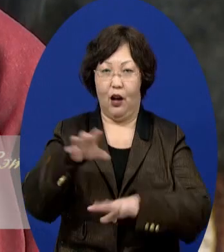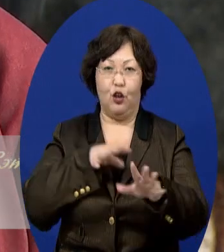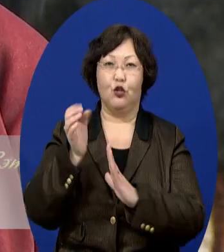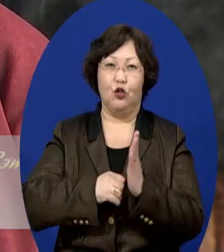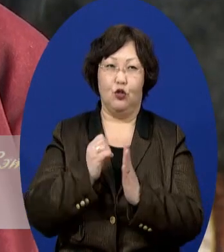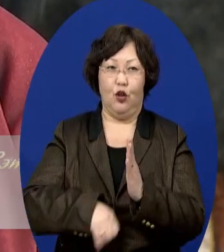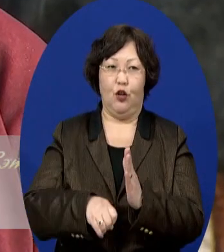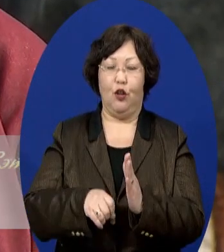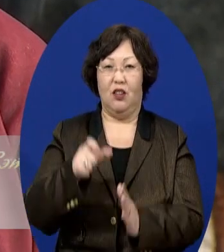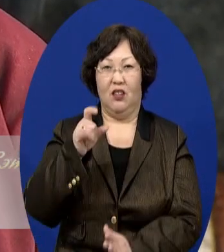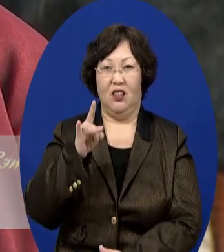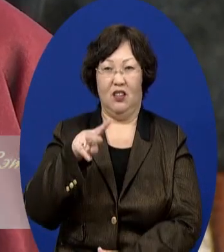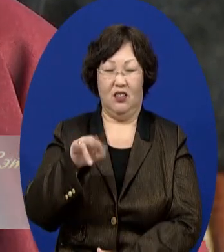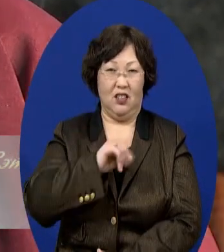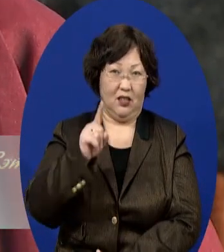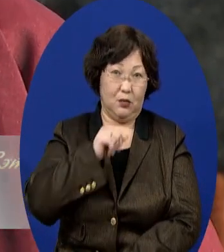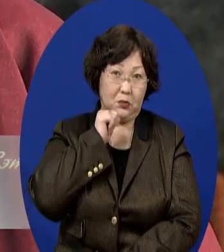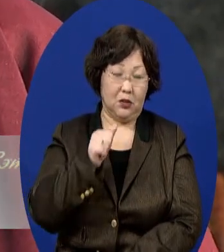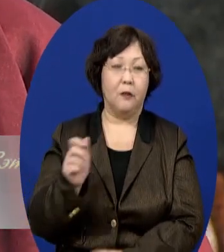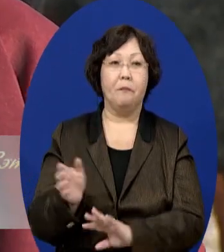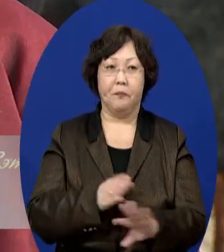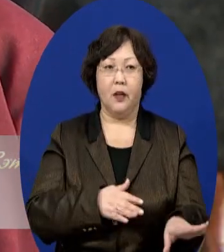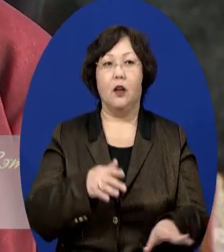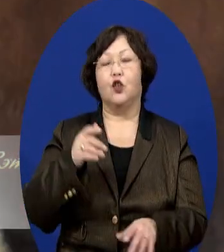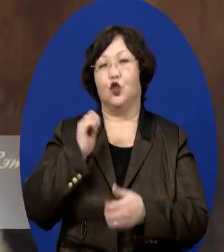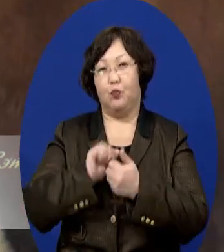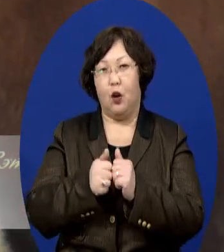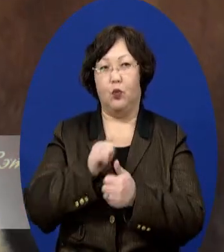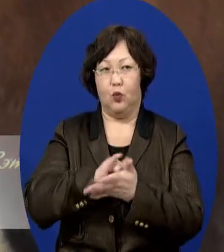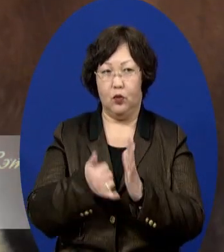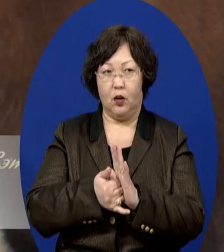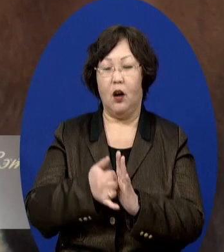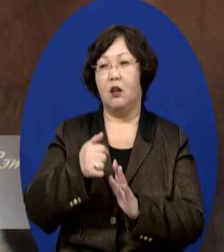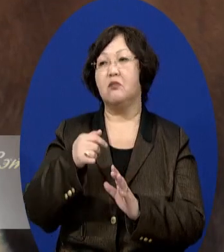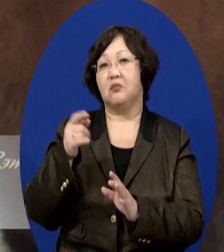гэдэг утгаараа. За тэгээ нэгдүгээр ба хоёрдугаар үеийн хадгуур нэг спорт гэдэг утгаараа бас тэр морин тариулахта